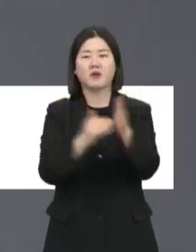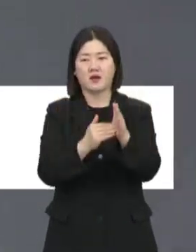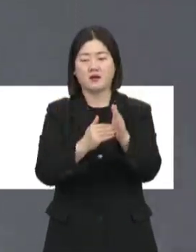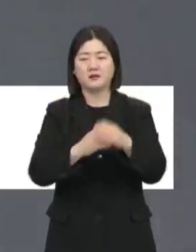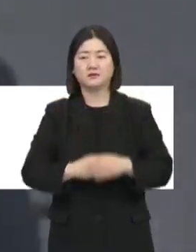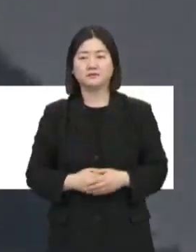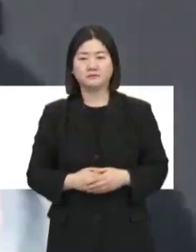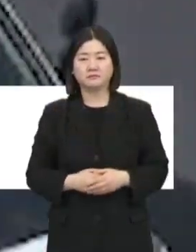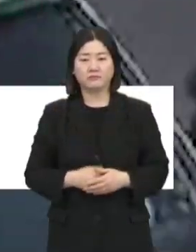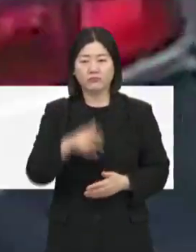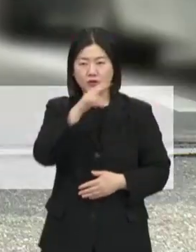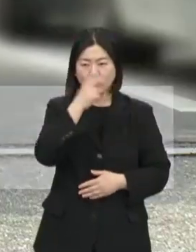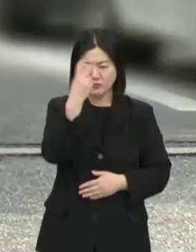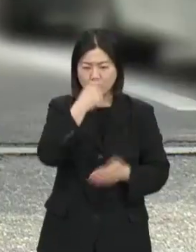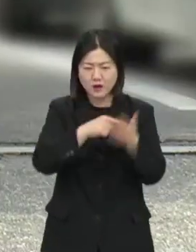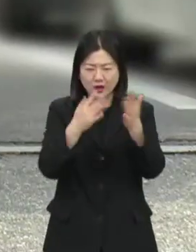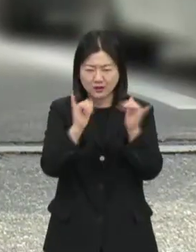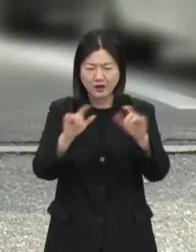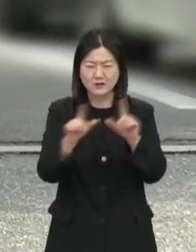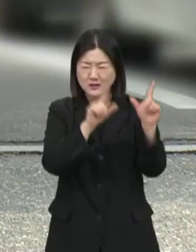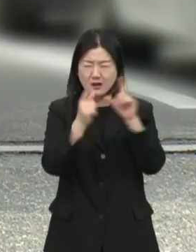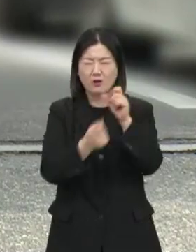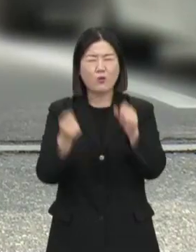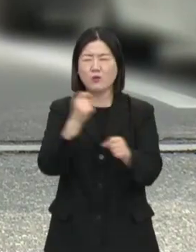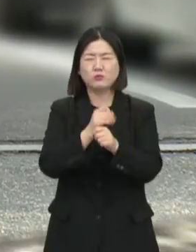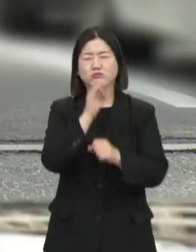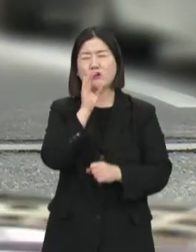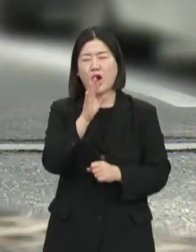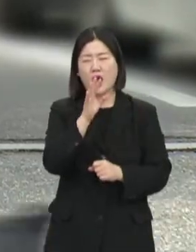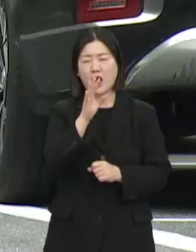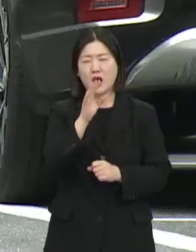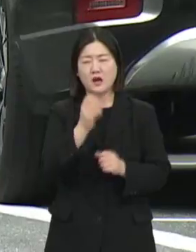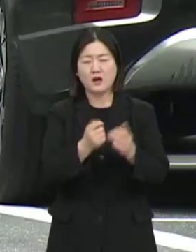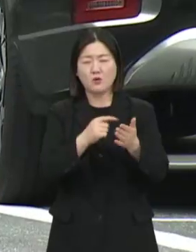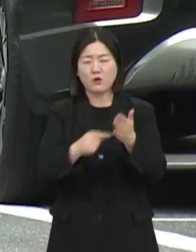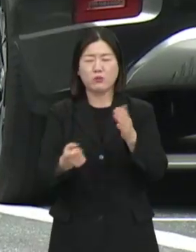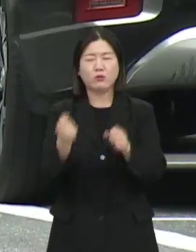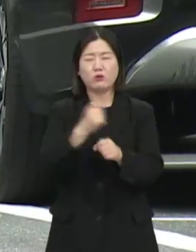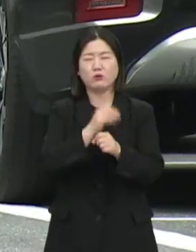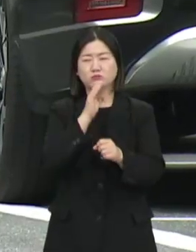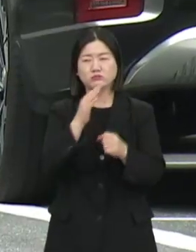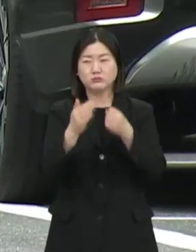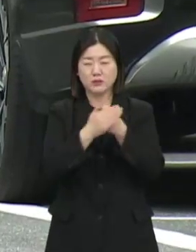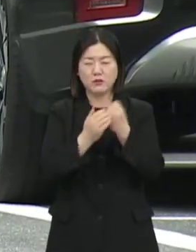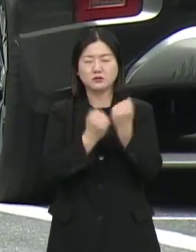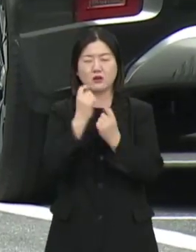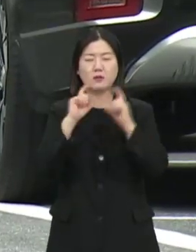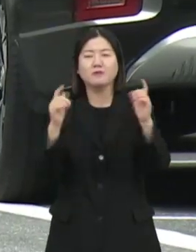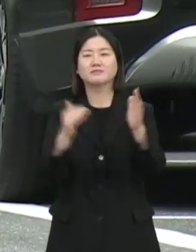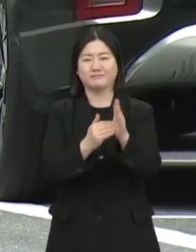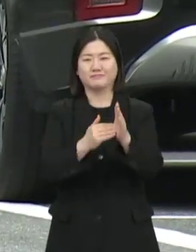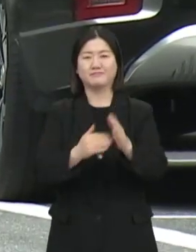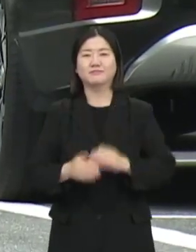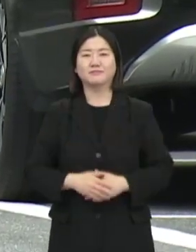받았습니다 검찰은 피해자의 일상이 완전히 망가졌고 피해 회복이 이루어지지 않았다며 구형 이후 밝혔습니다